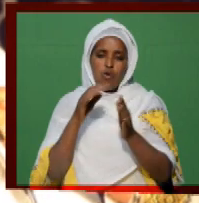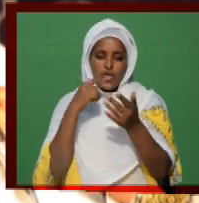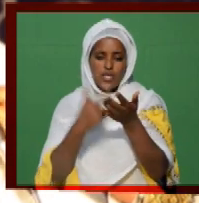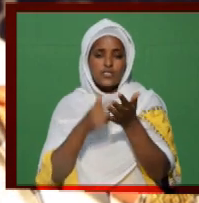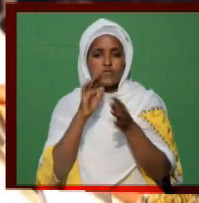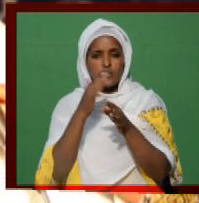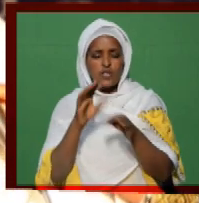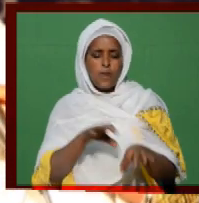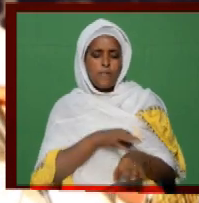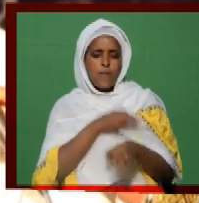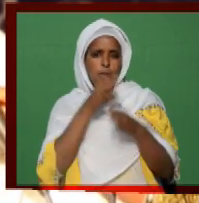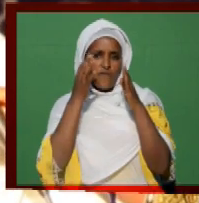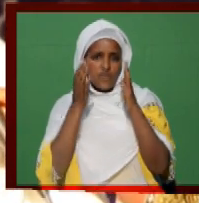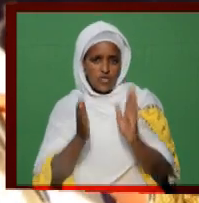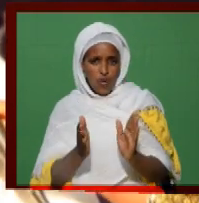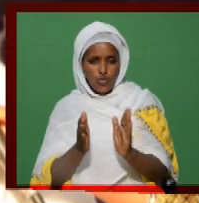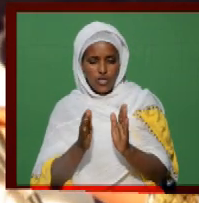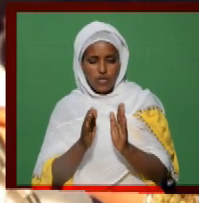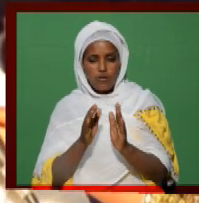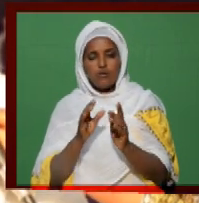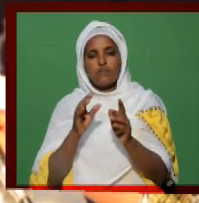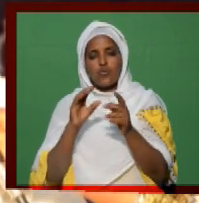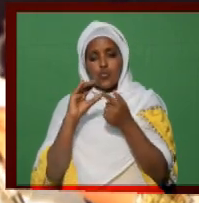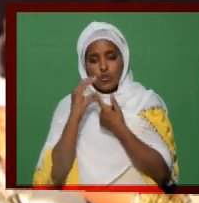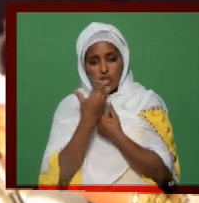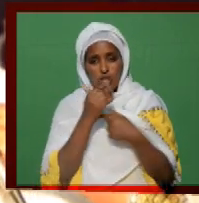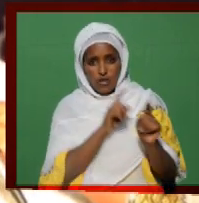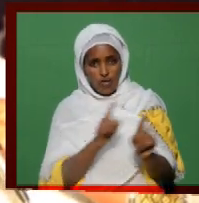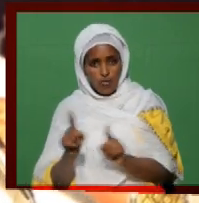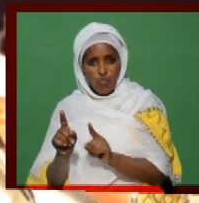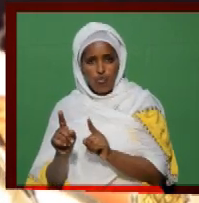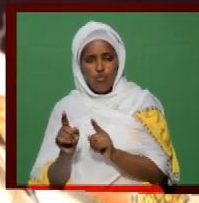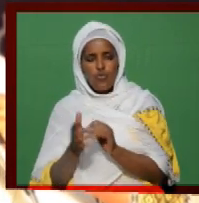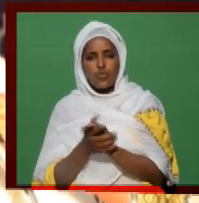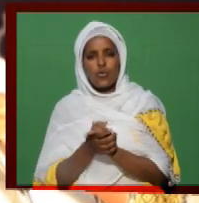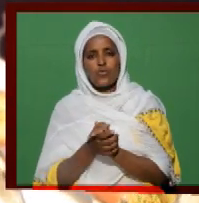ታሪኳን ስትመስል በመንፈሳዊ ይዘቷ ደግሞ